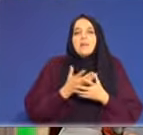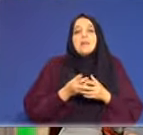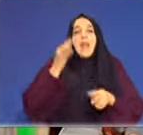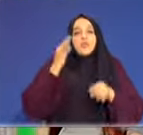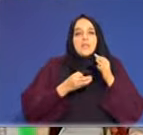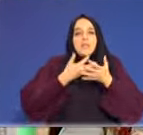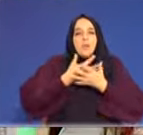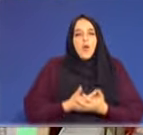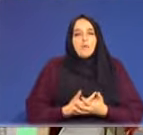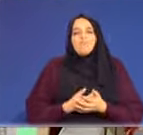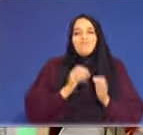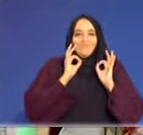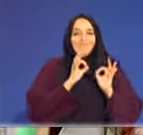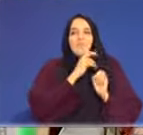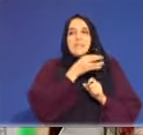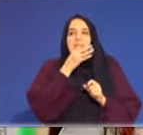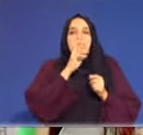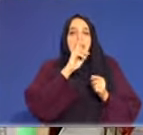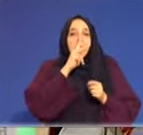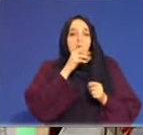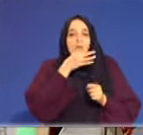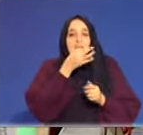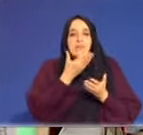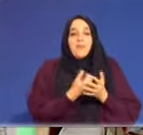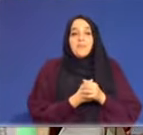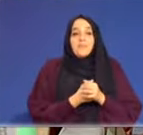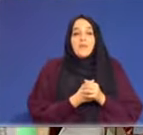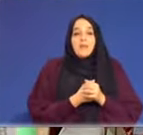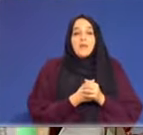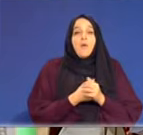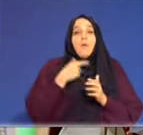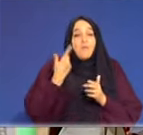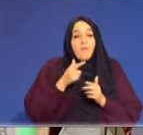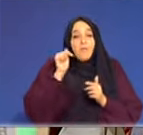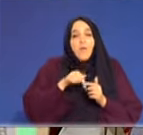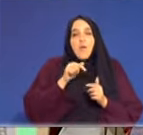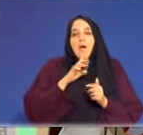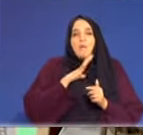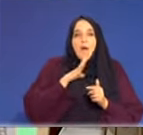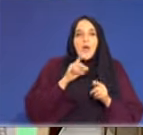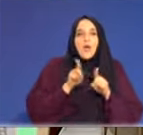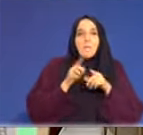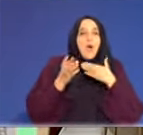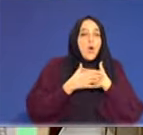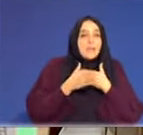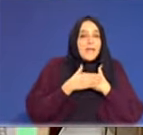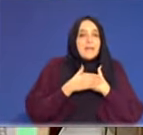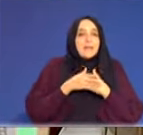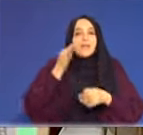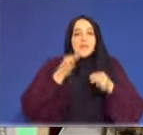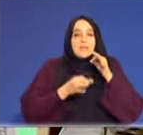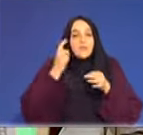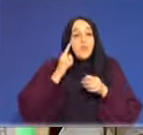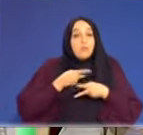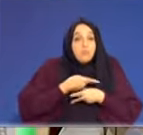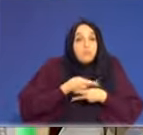أيضا. نعم. دكتور، وممتاز أنه تكون فيه استشارات قانونية لنثمن الثقافة القانونية